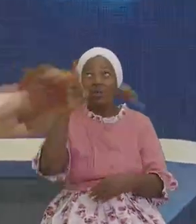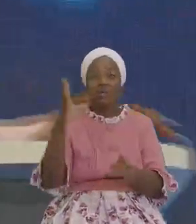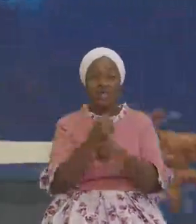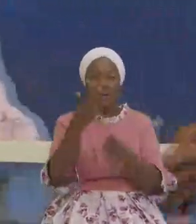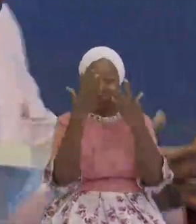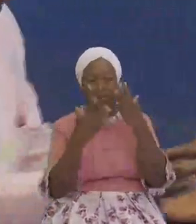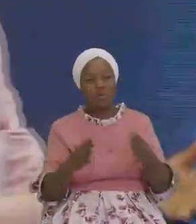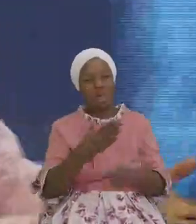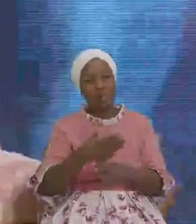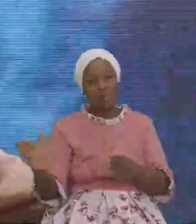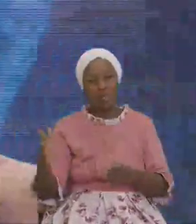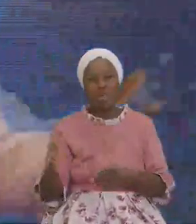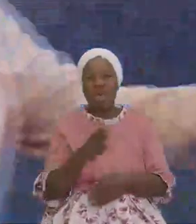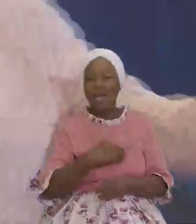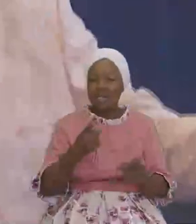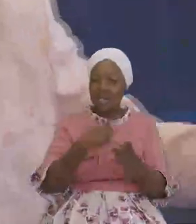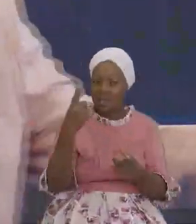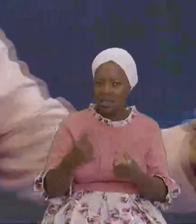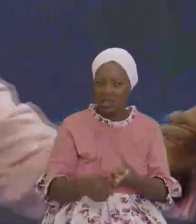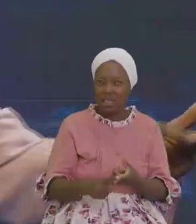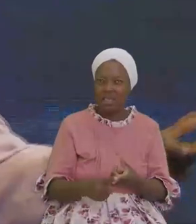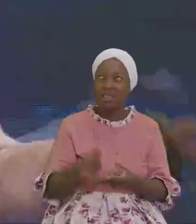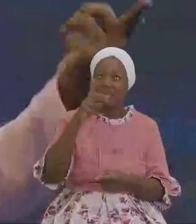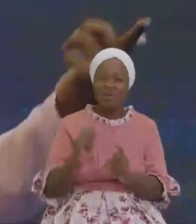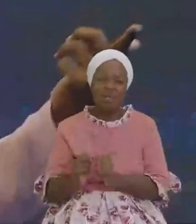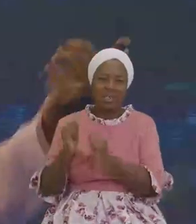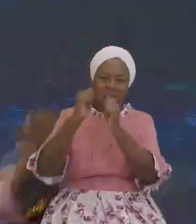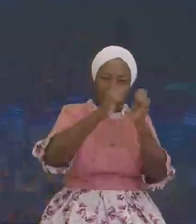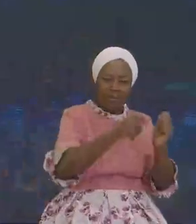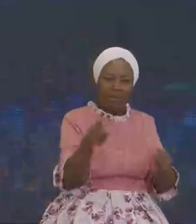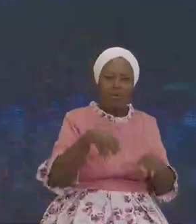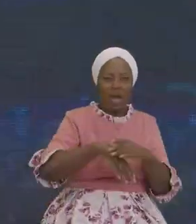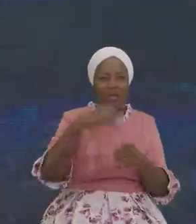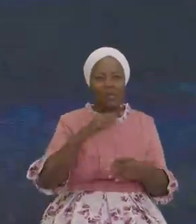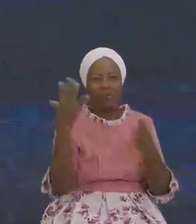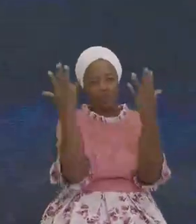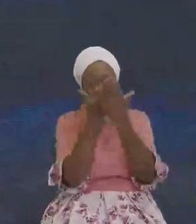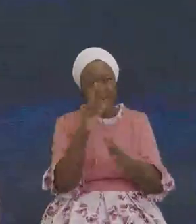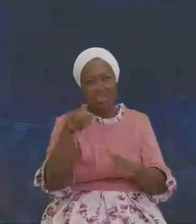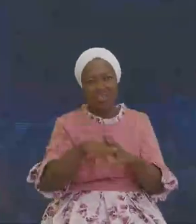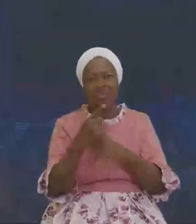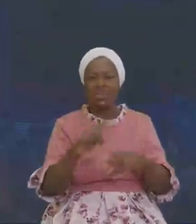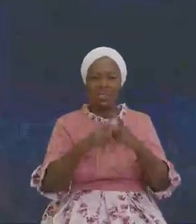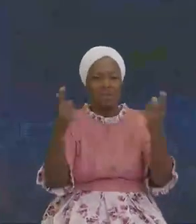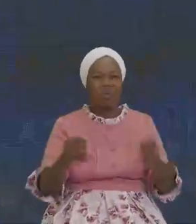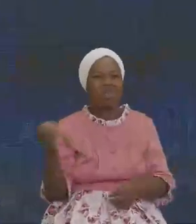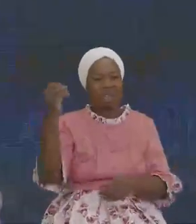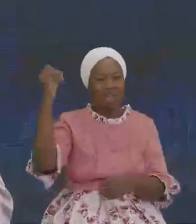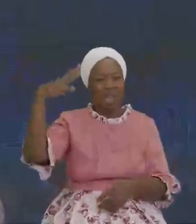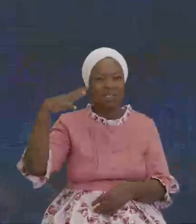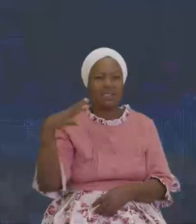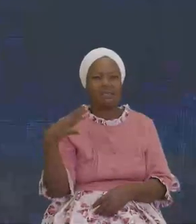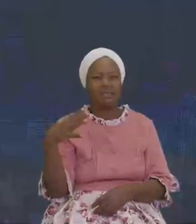ta culpabilité. Il ôtera ton chagrin. Ensuite, il va te transférer hors